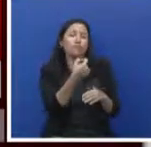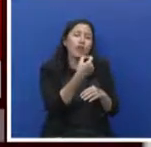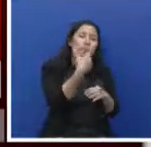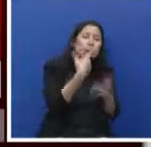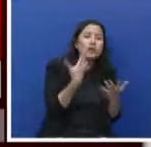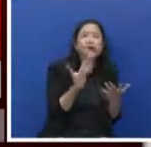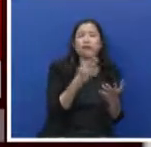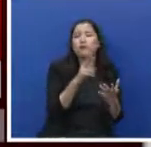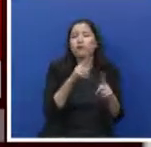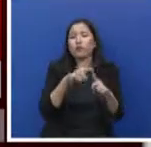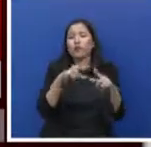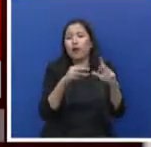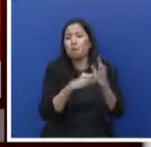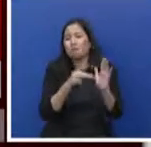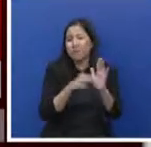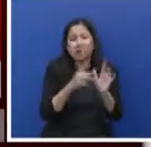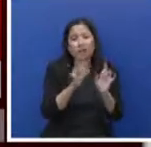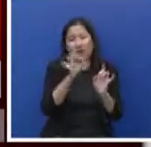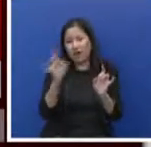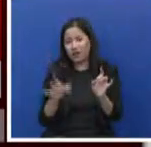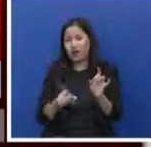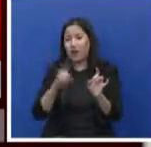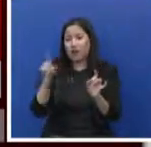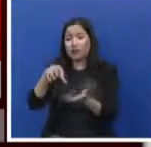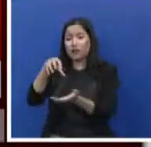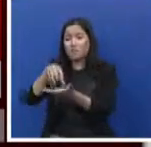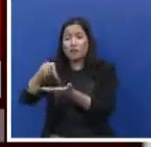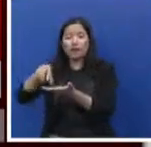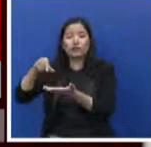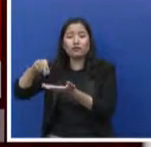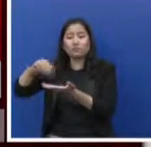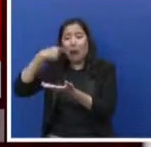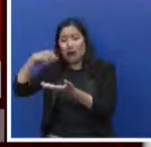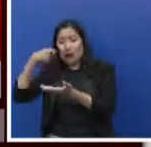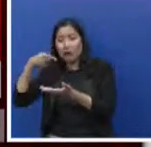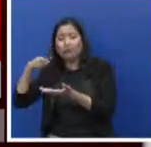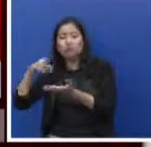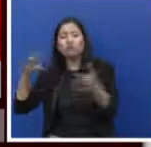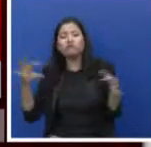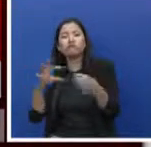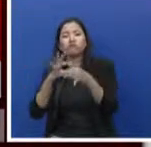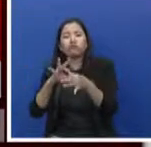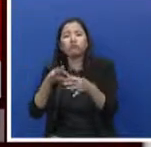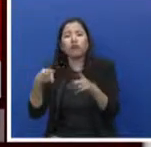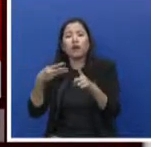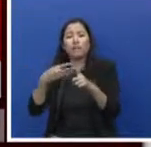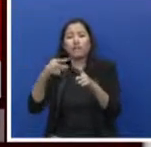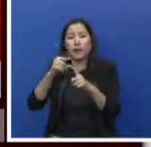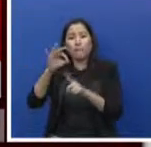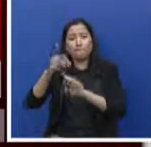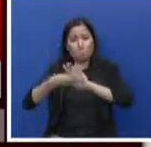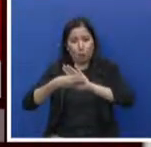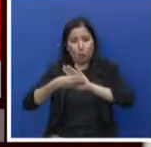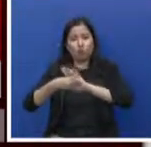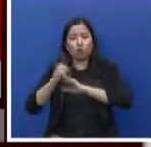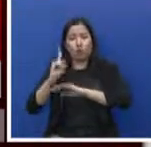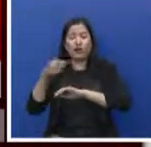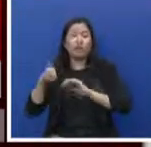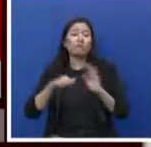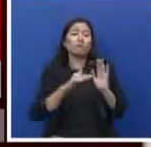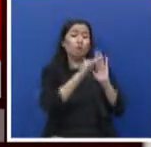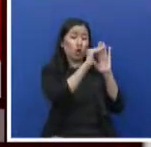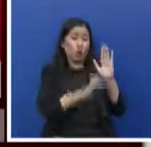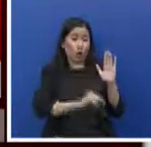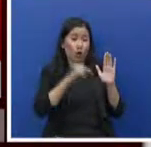sebagainya. Kemudian merchant-merchant GoFood dan pengantaran makanan juga kami bekerja sama dengan BPOM untuk memastikan bahwa protokol